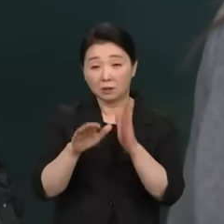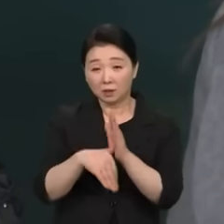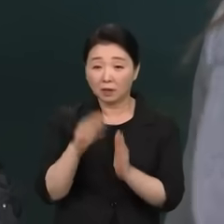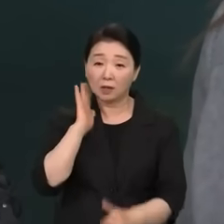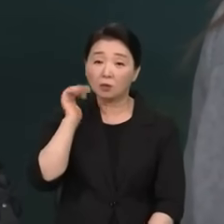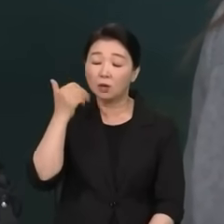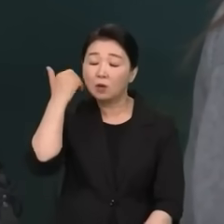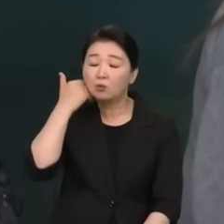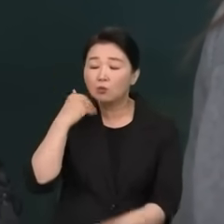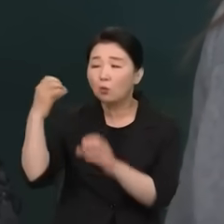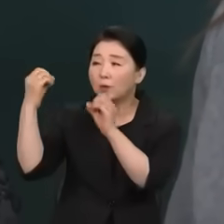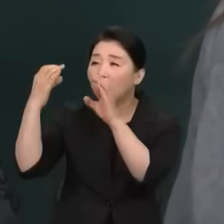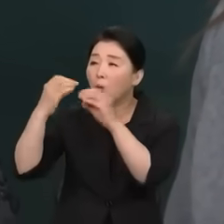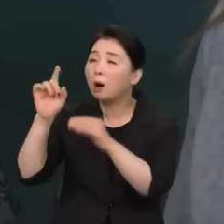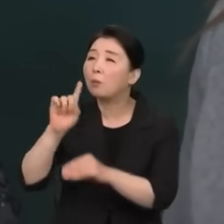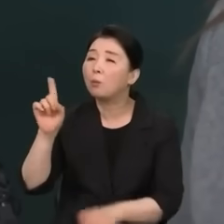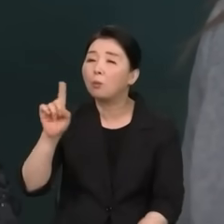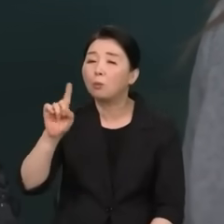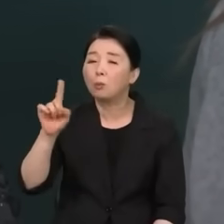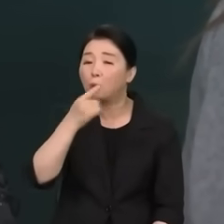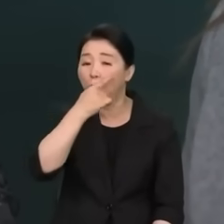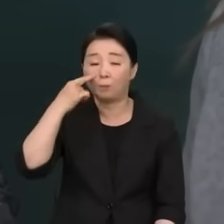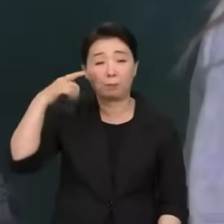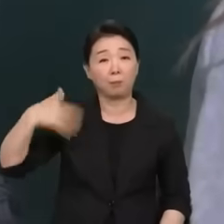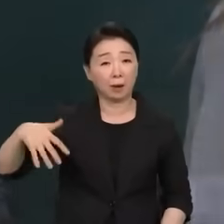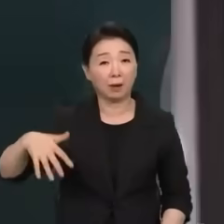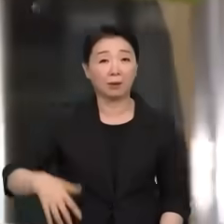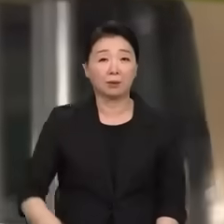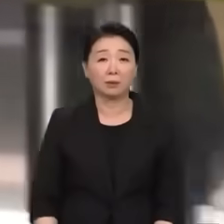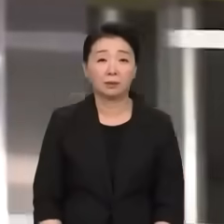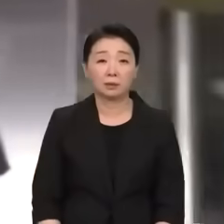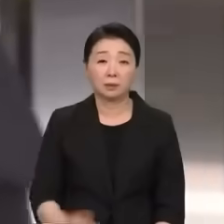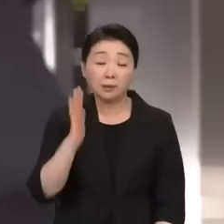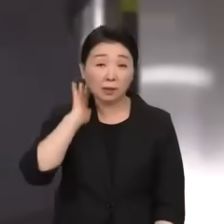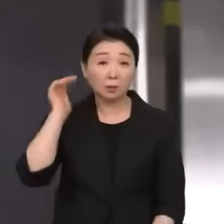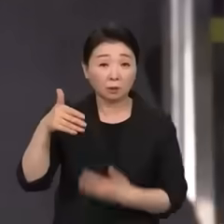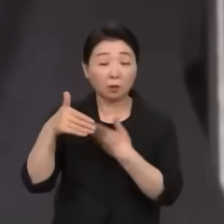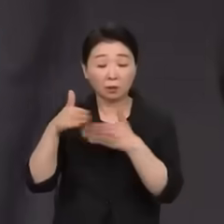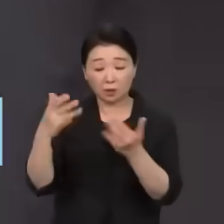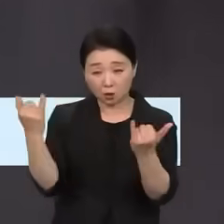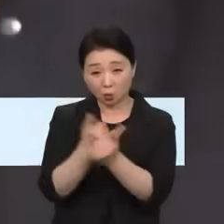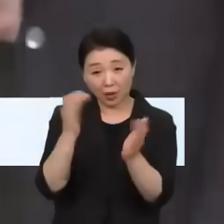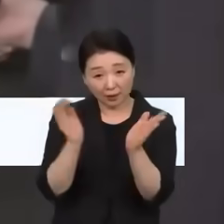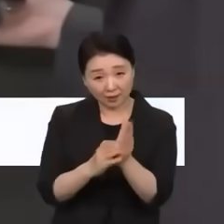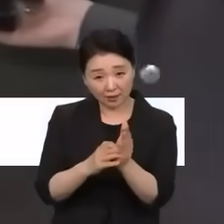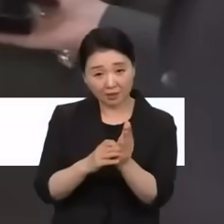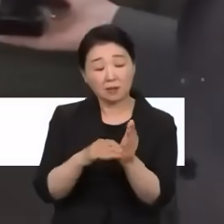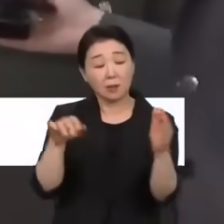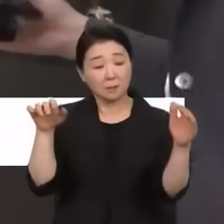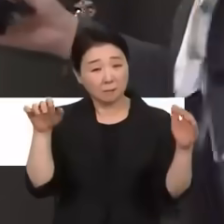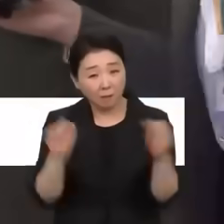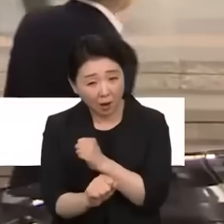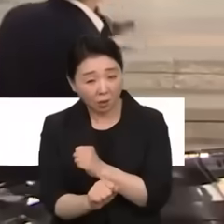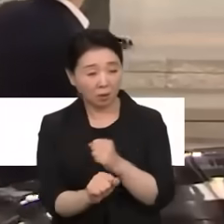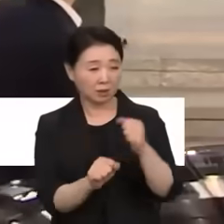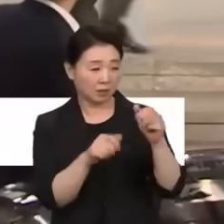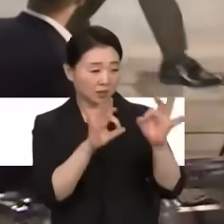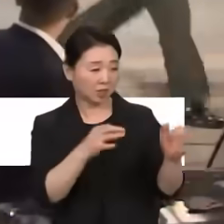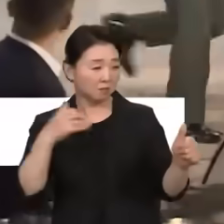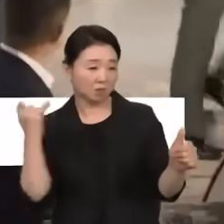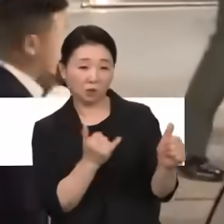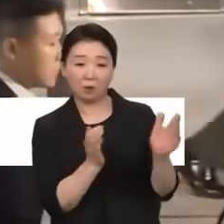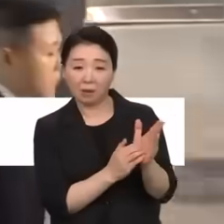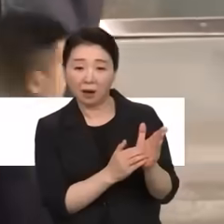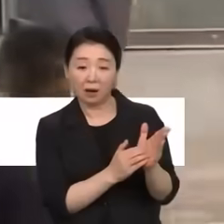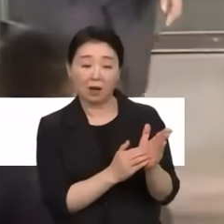대통령실에 누구와 어떤 대화를 나눴는지는 확인되지 않았지만 대통령실과 통화를 끝내자마자 김 사령관에게 전화해 사건